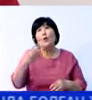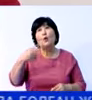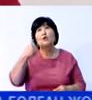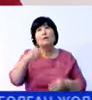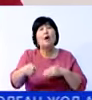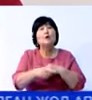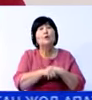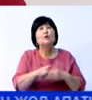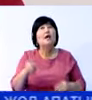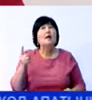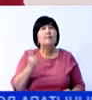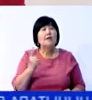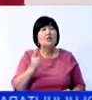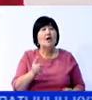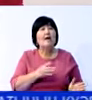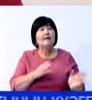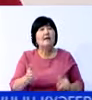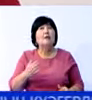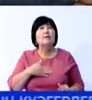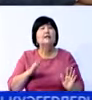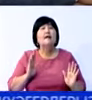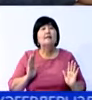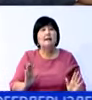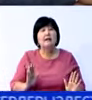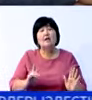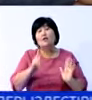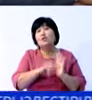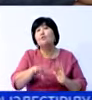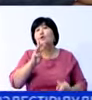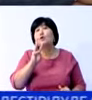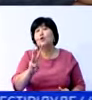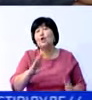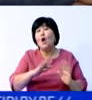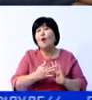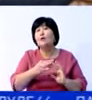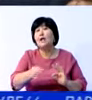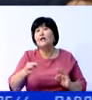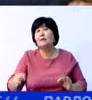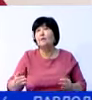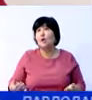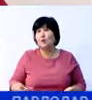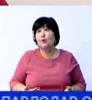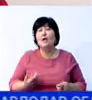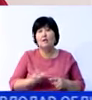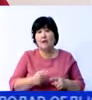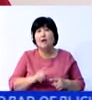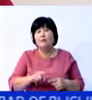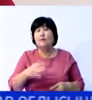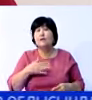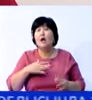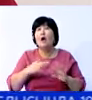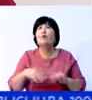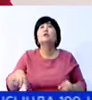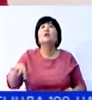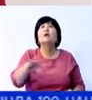жылдың соңына дейін бірінші кезеңге бізден тек қана 73 ауылды елді мекенді ғана алып отыр. Біздің ауылдық округтердің